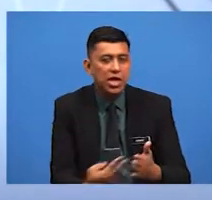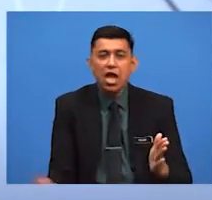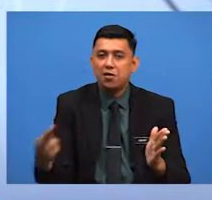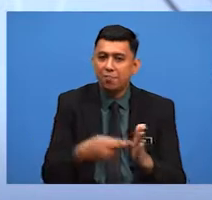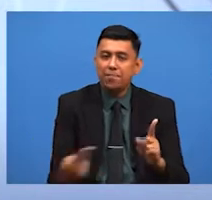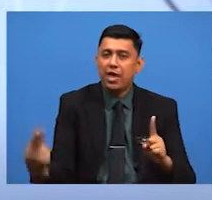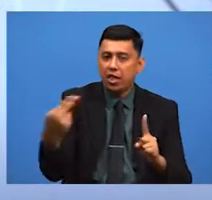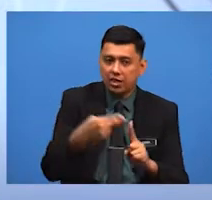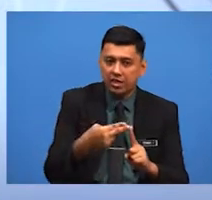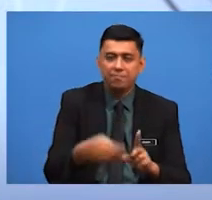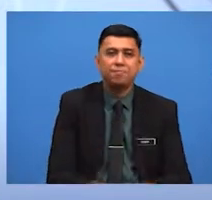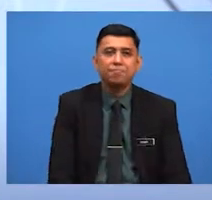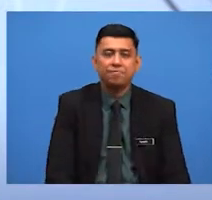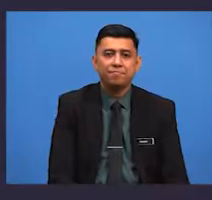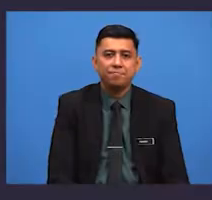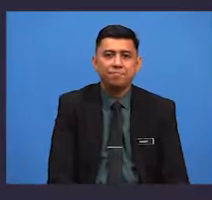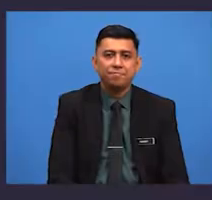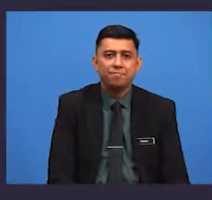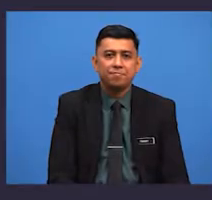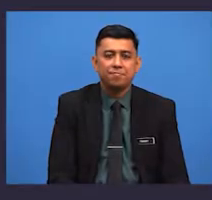sehingga repeat until.